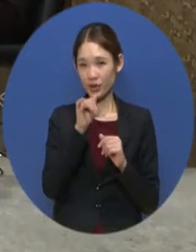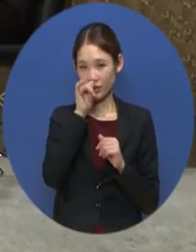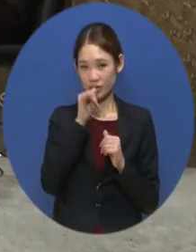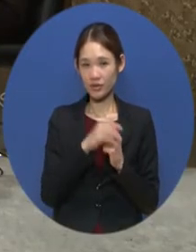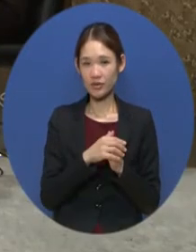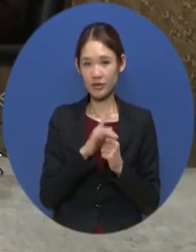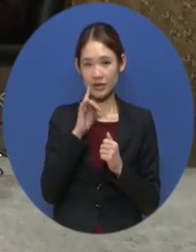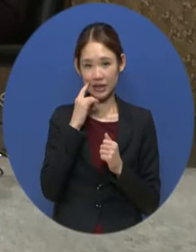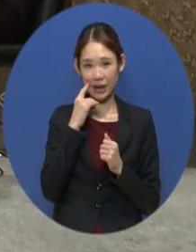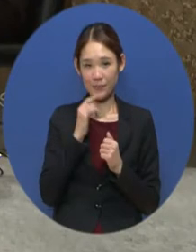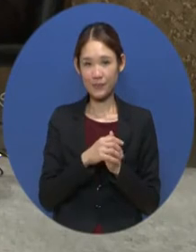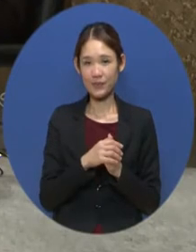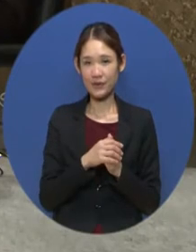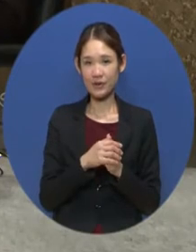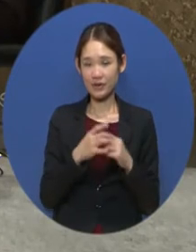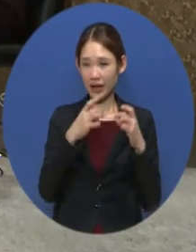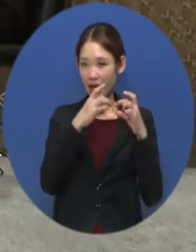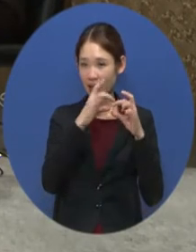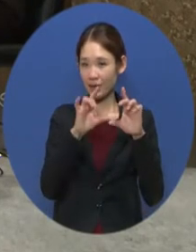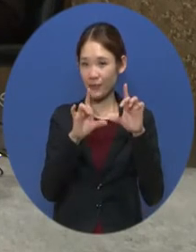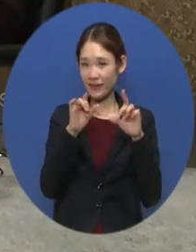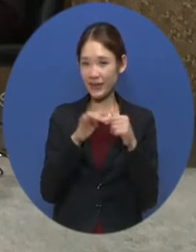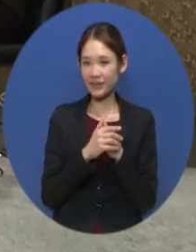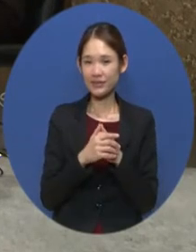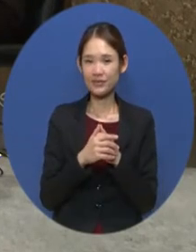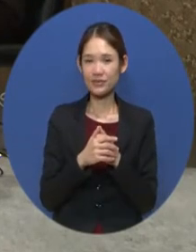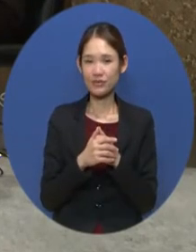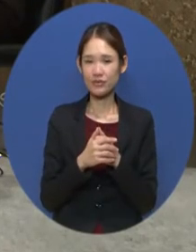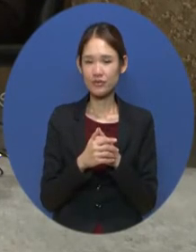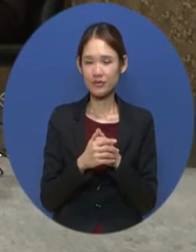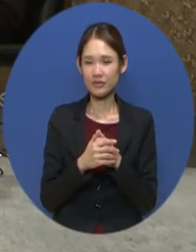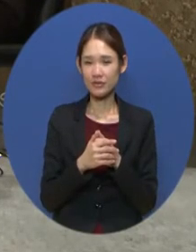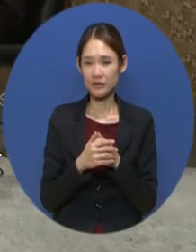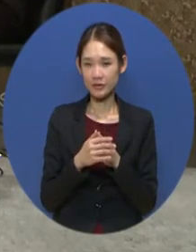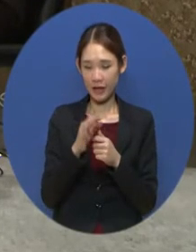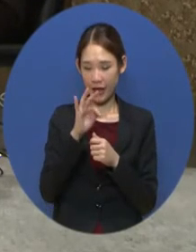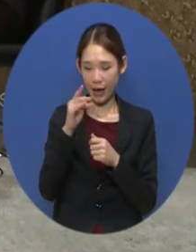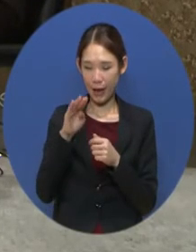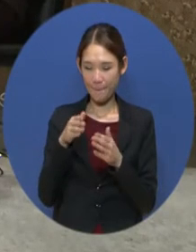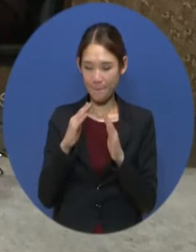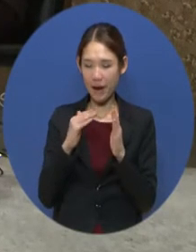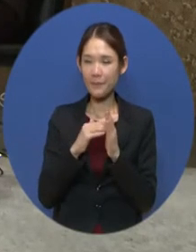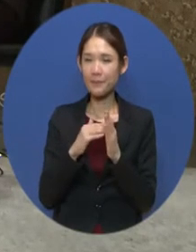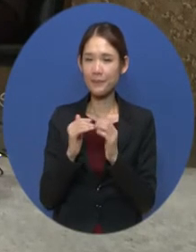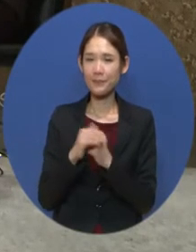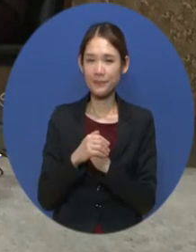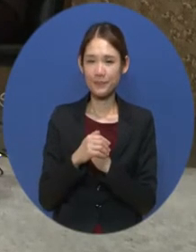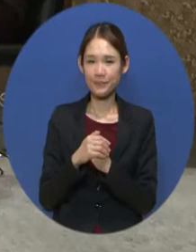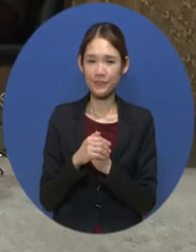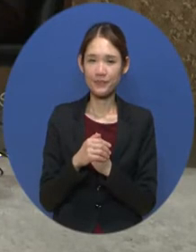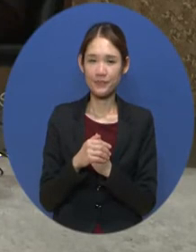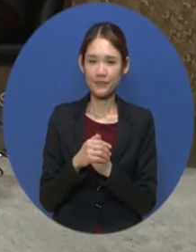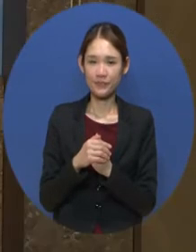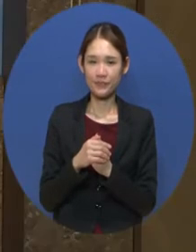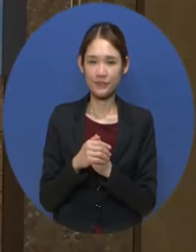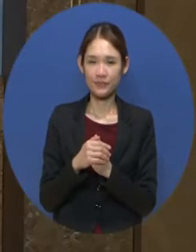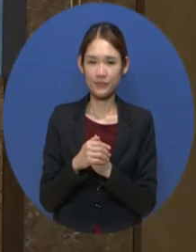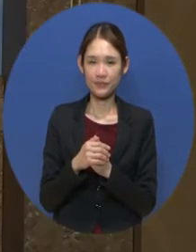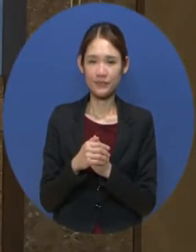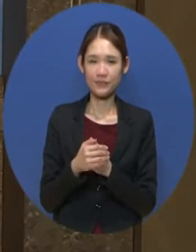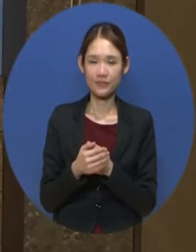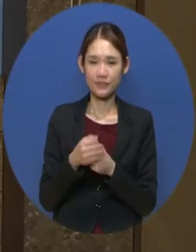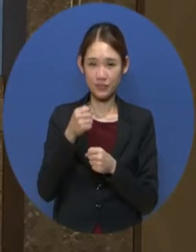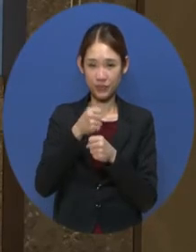예. 예쁘게 생겼네요. 하트 모양으로. 네. 예. 그래서 헬스모아라는 앱을 설치를 하실 수가 있어요. 아~ 참고로